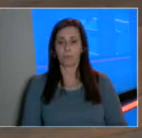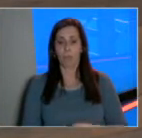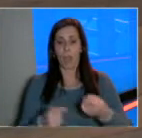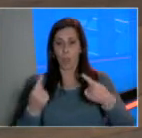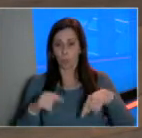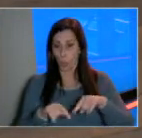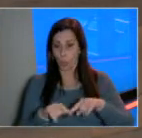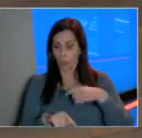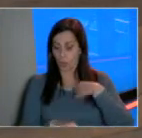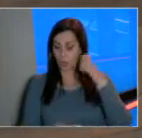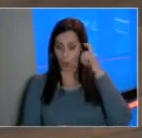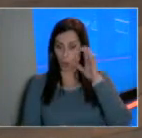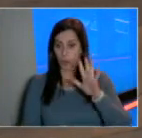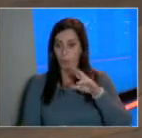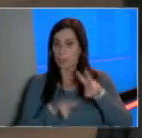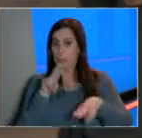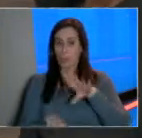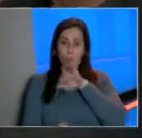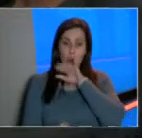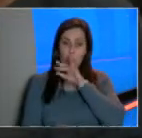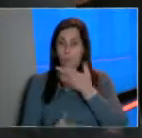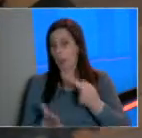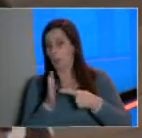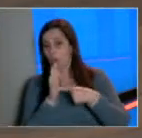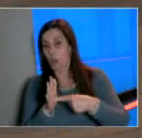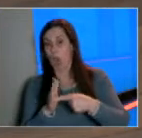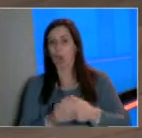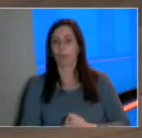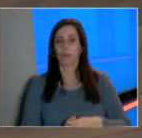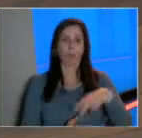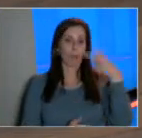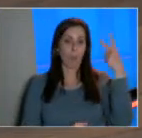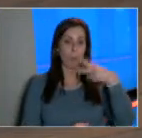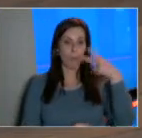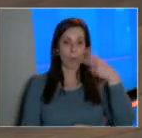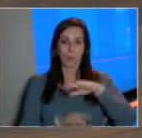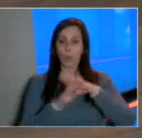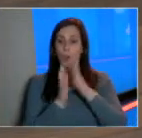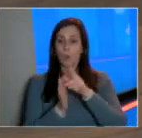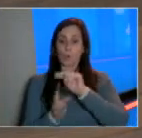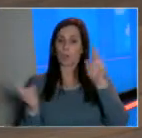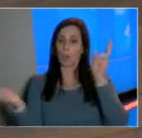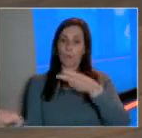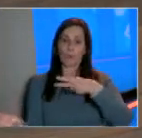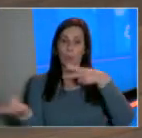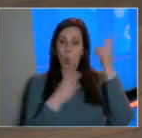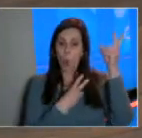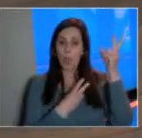התחום של, אני חושב, טיפול בקשישים למשל. כמובן, כל הנושא של בתי החולים,